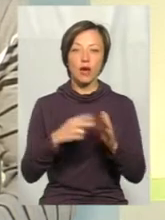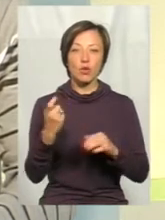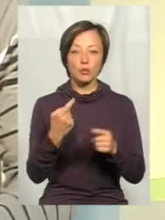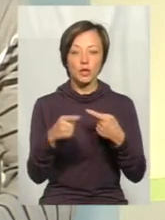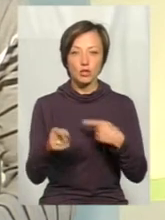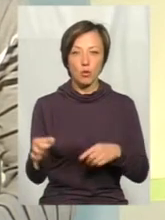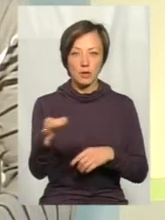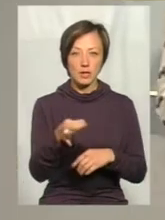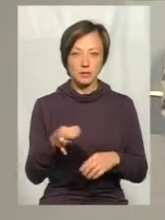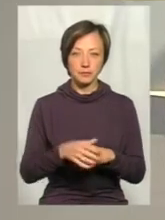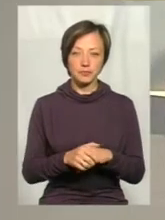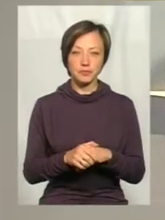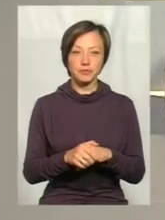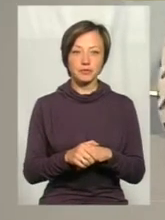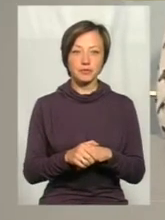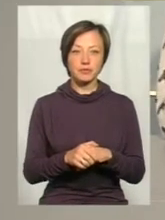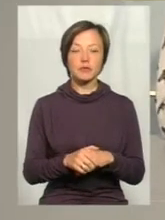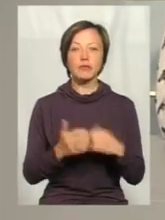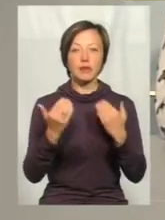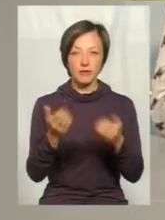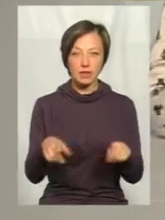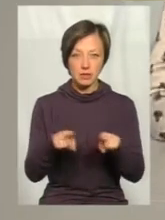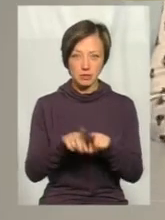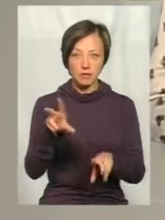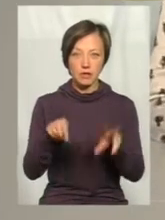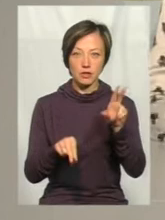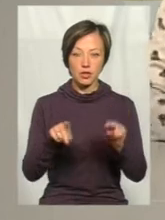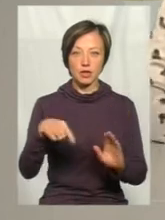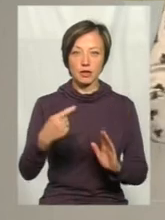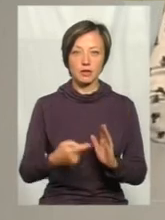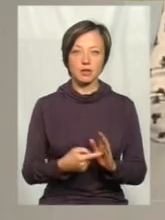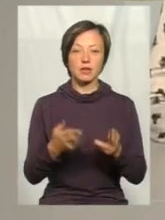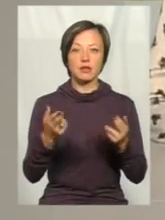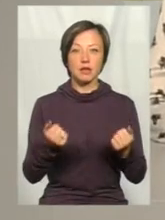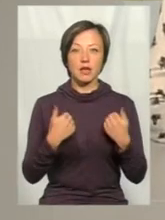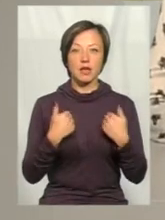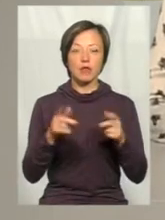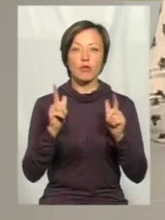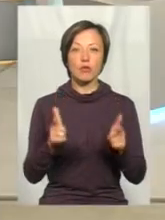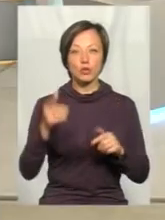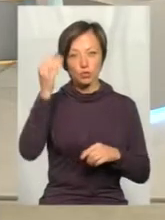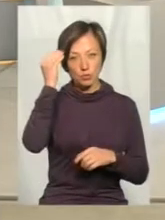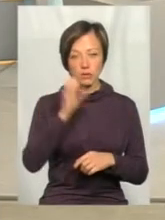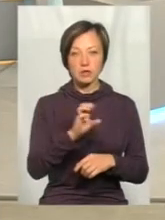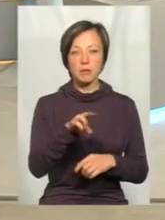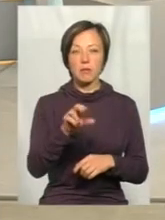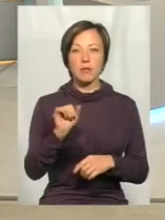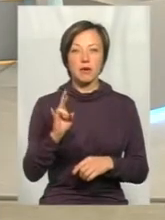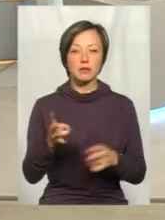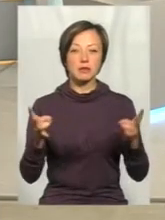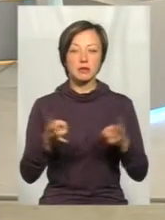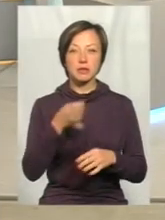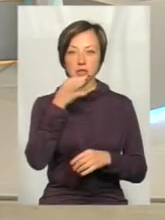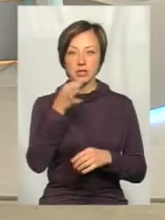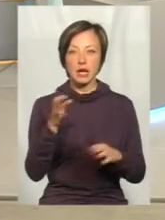областям. Пане Сергію, пане Тарасе, чи ви так само вважаєте? Ну, так, я погоджуюсь з думкою Степана. Ну, крім того, потрібно сказати,